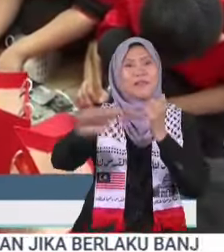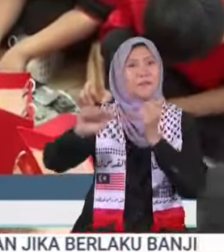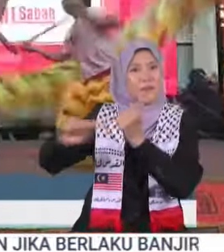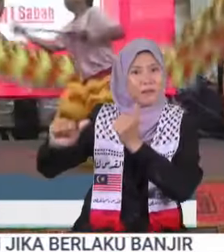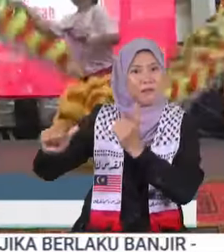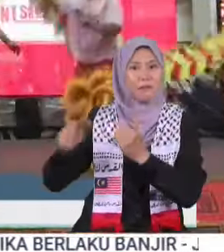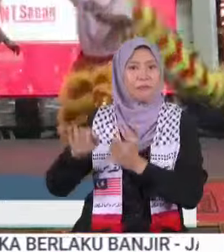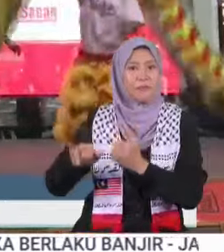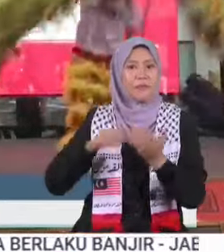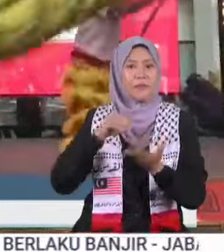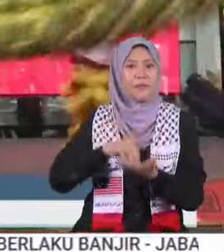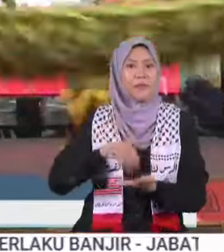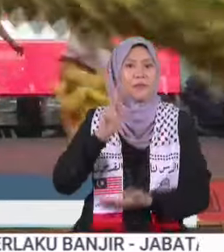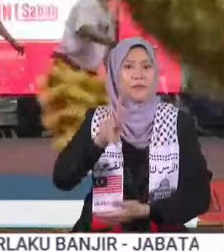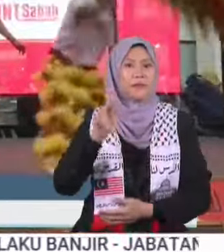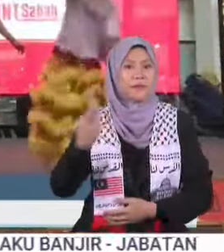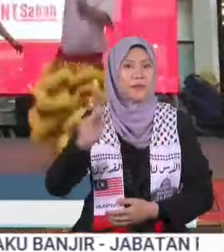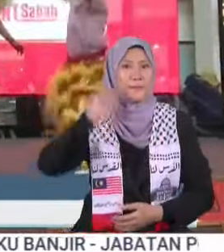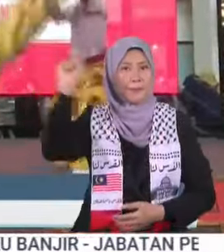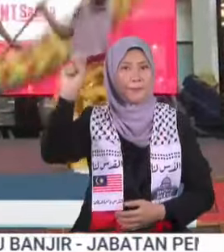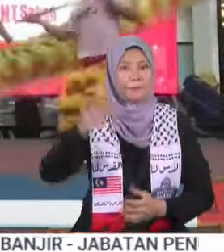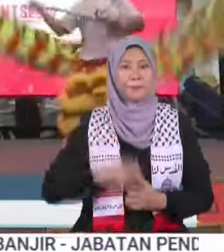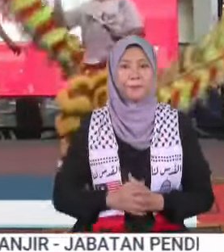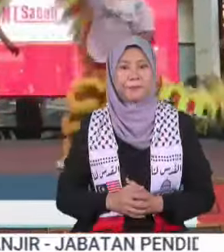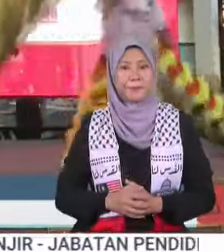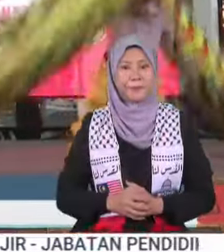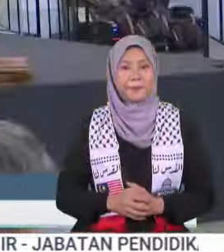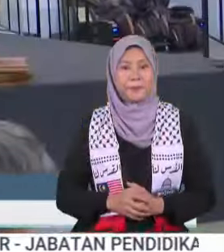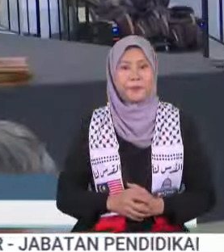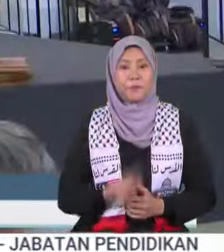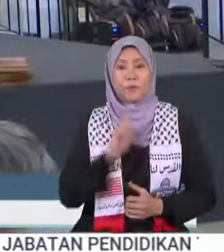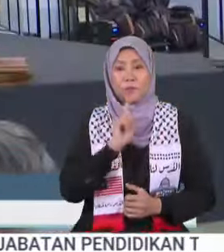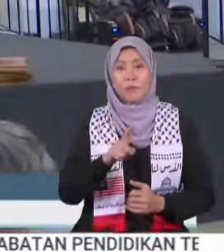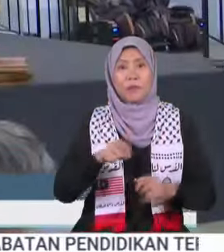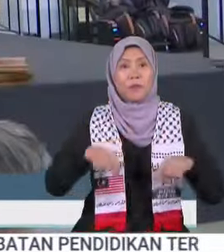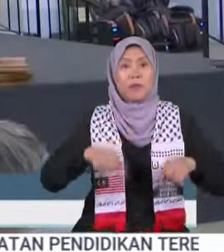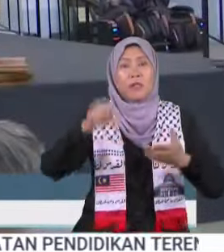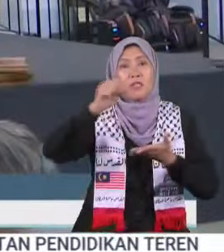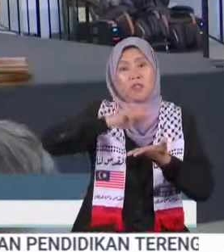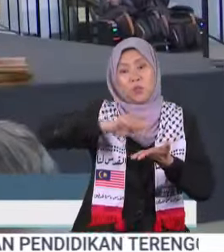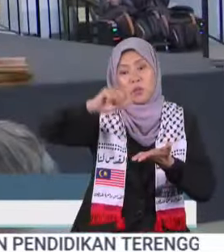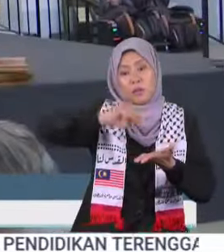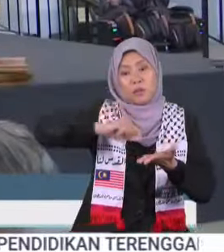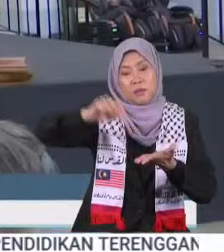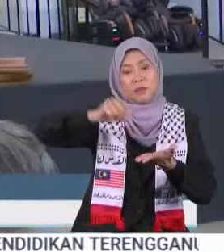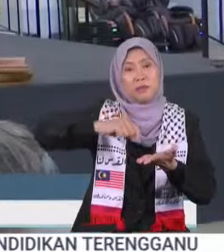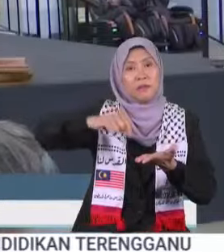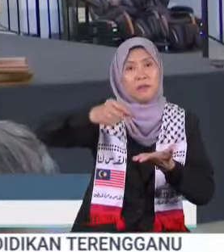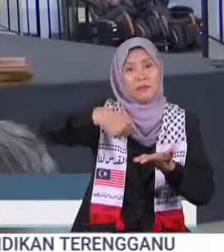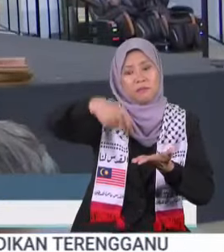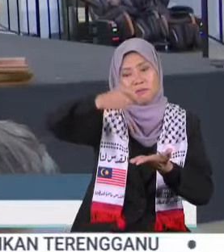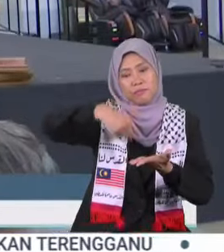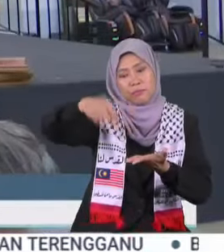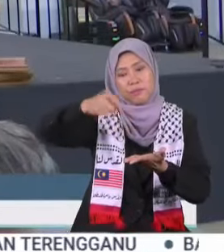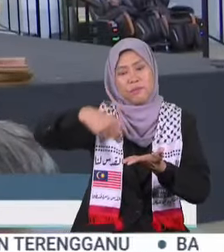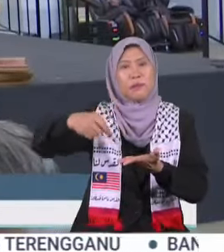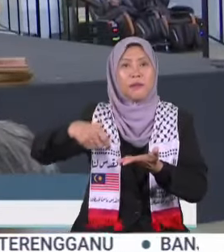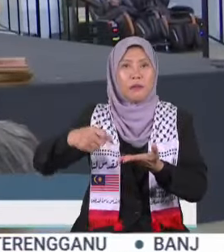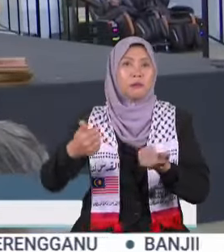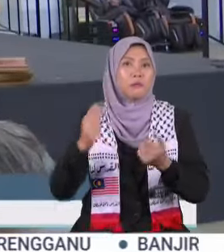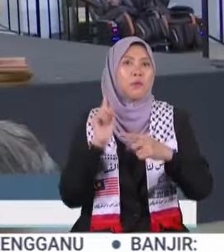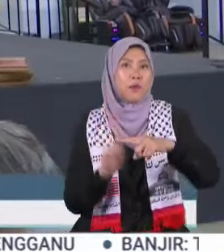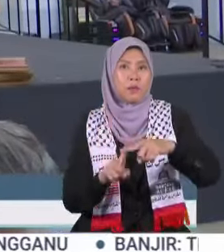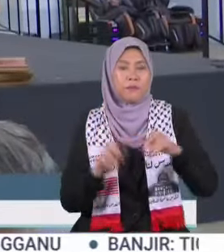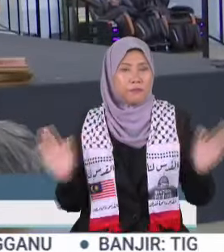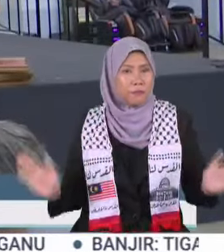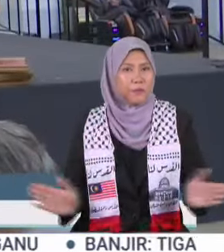berkenaan di Kota Kinabalu Tun memang menulis perkataan yang positif dan memberi